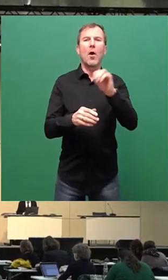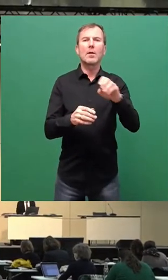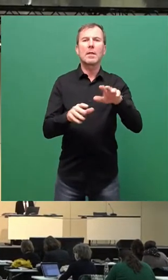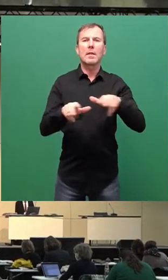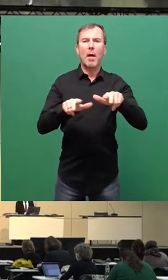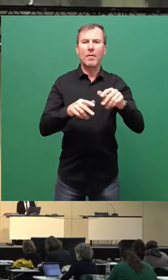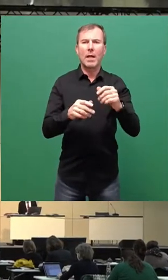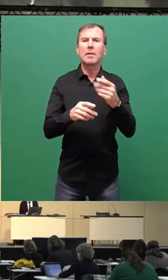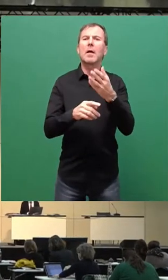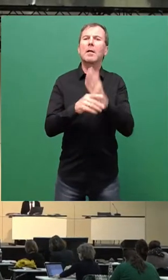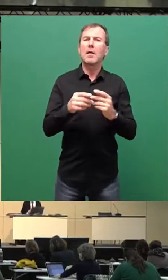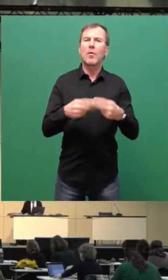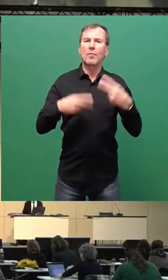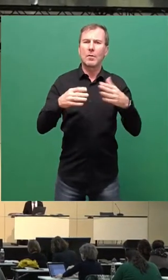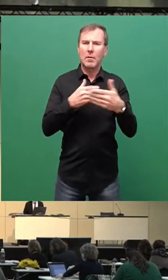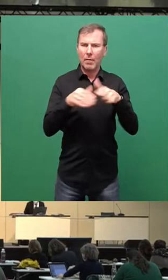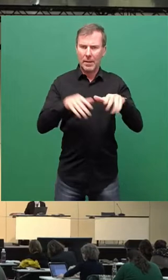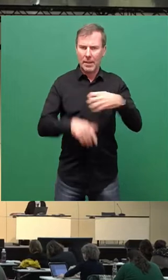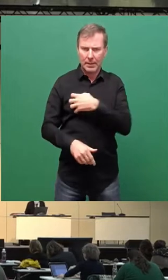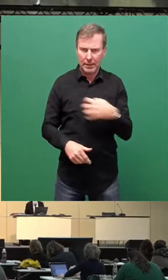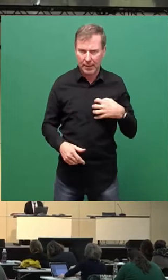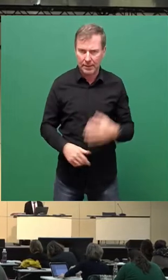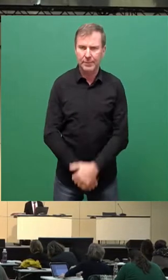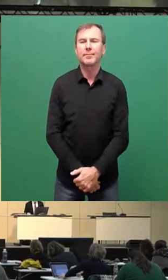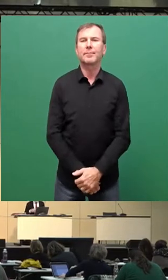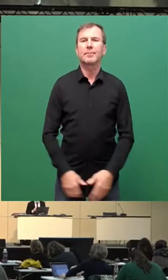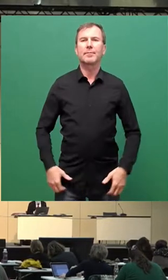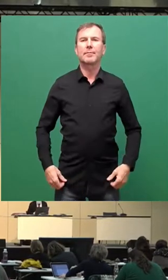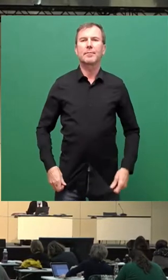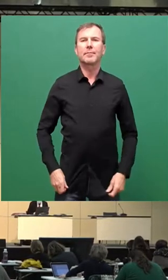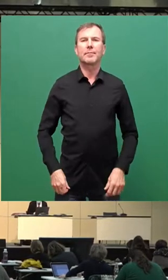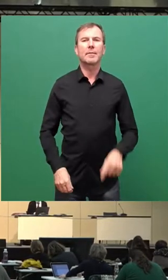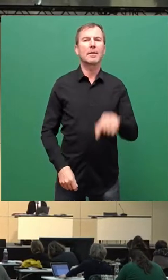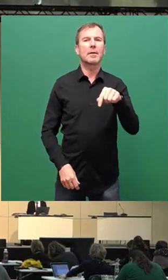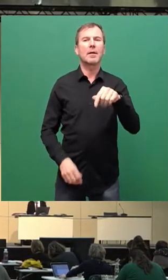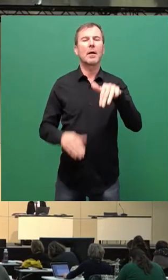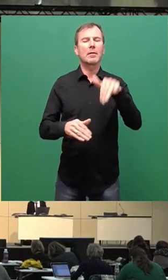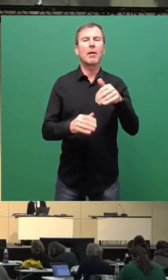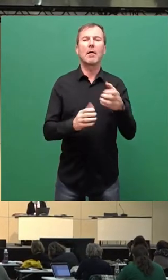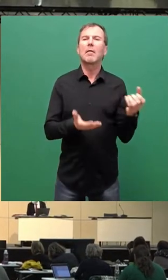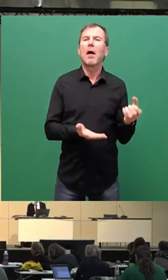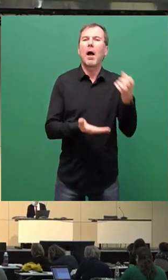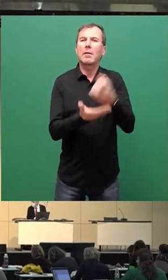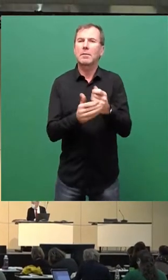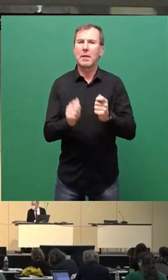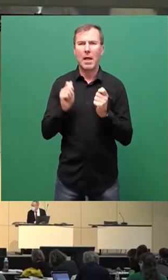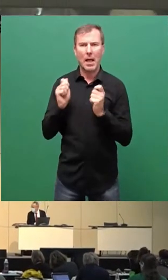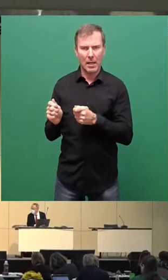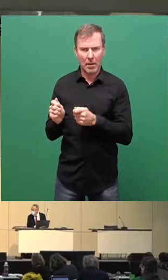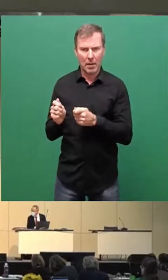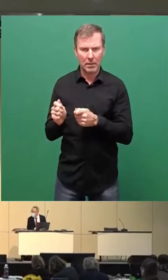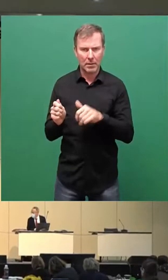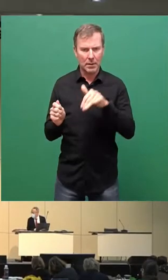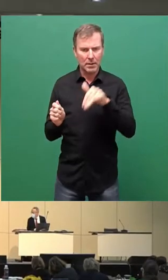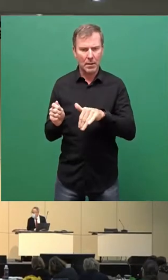der Landeshauptstadt Dresden. Hier liegt mir ein Ersetzungsantrag von der